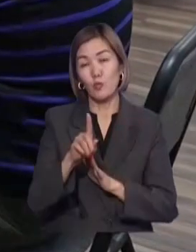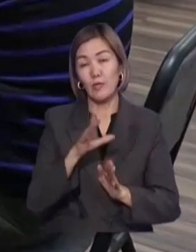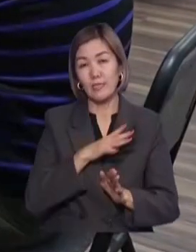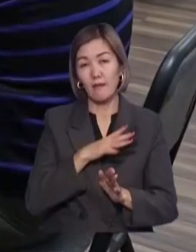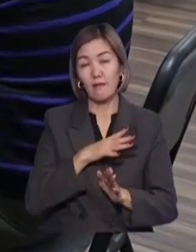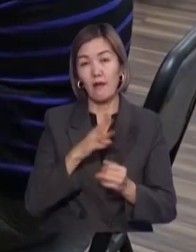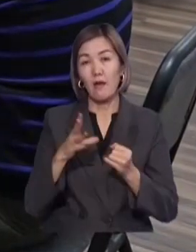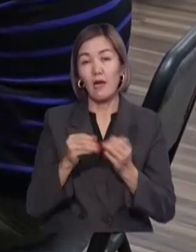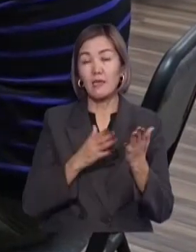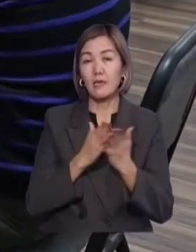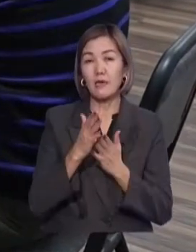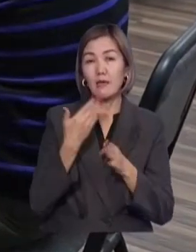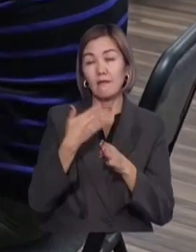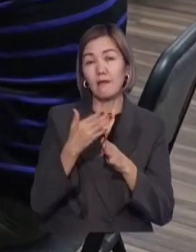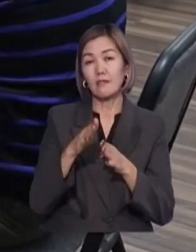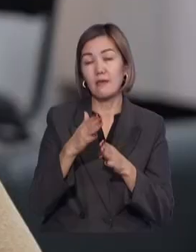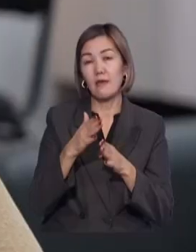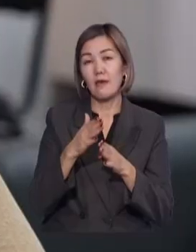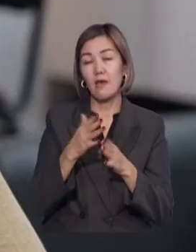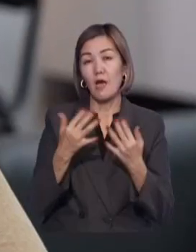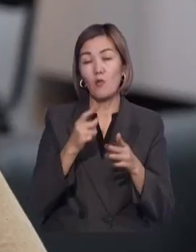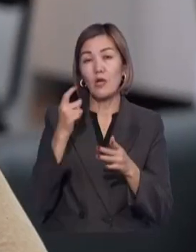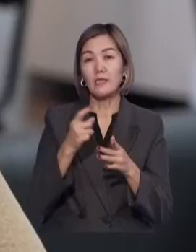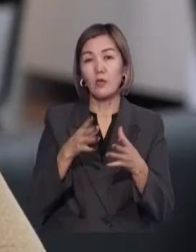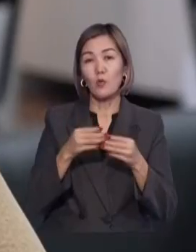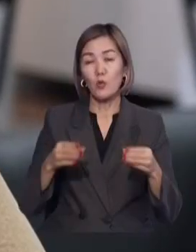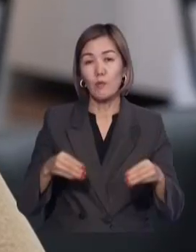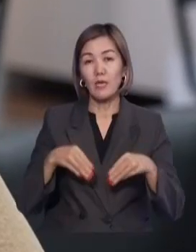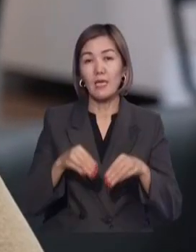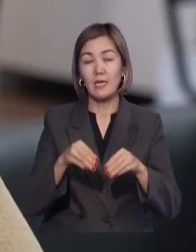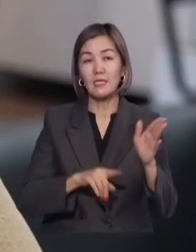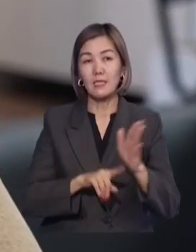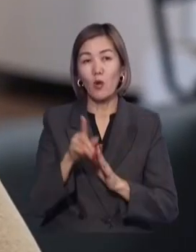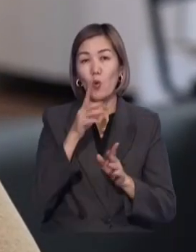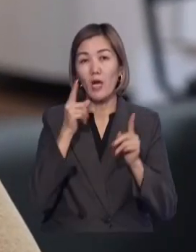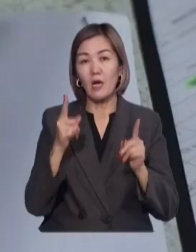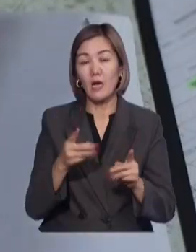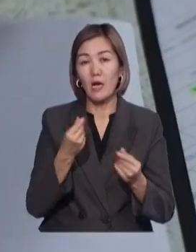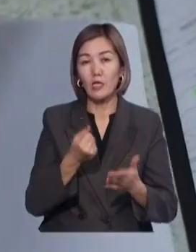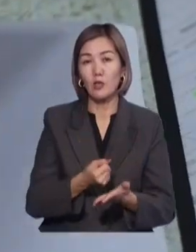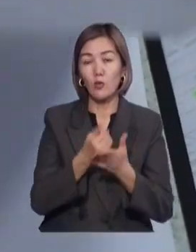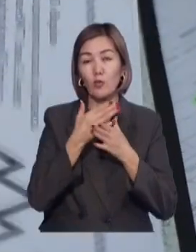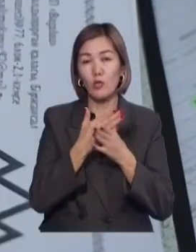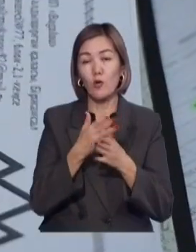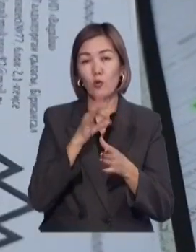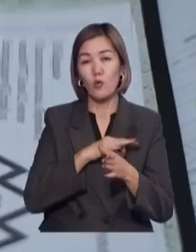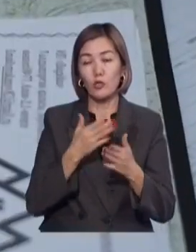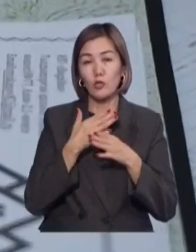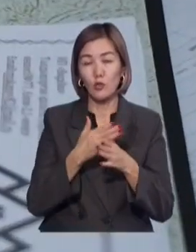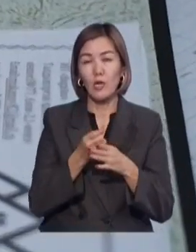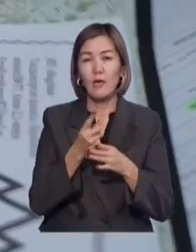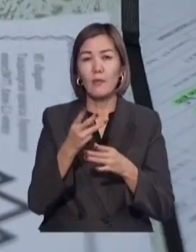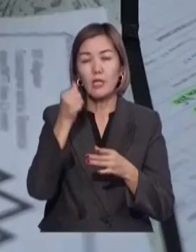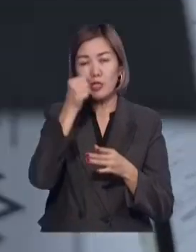несие корпорациясы ауыл шаруашылығы тауар өндірушілеріне көктемгі егіс науқаны кезінде қаржылық қолдау көрсетуде үлесі зор. Бірнеше жылдан